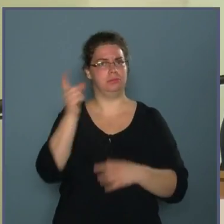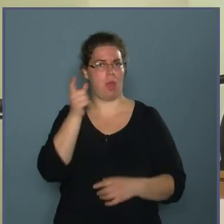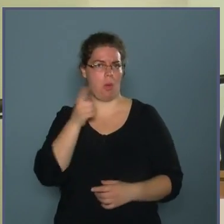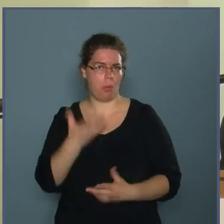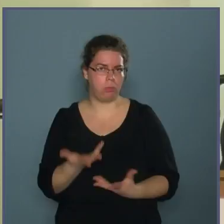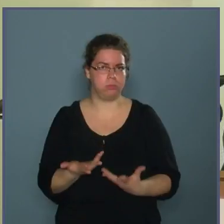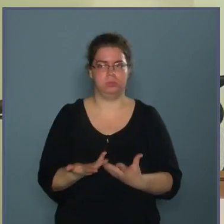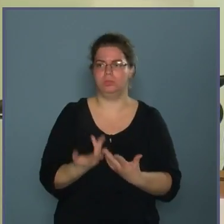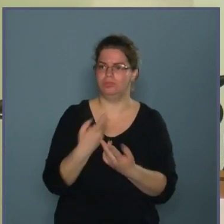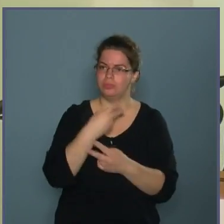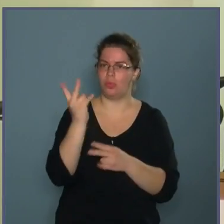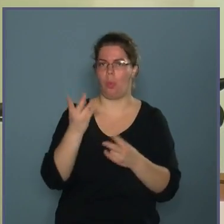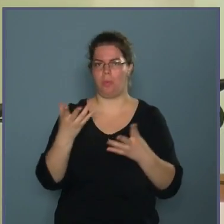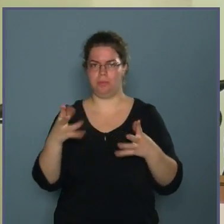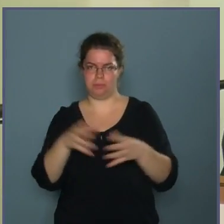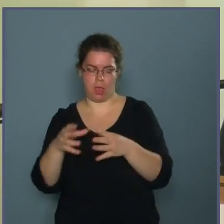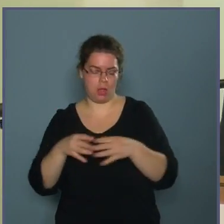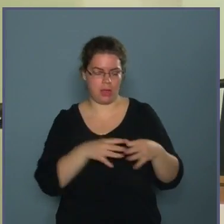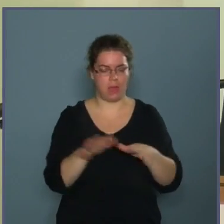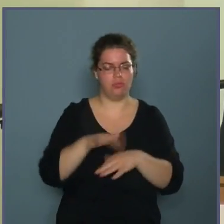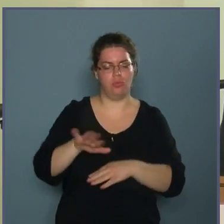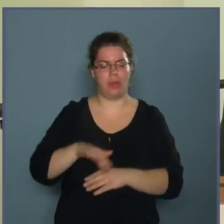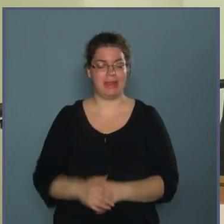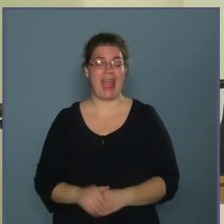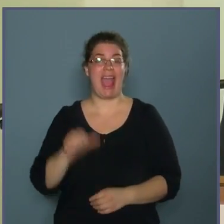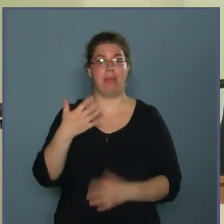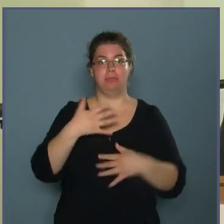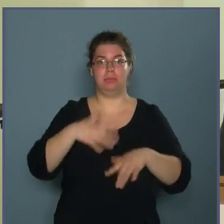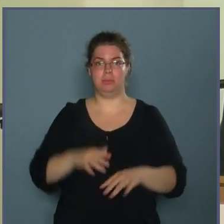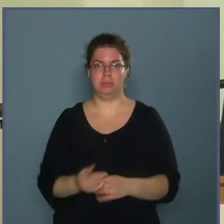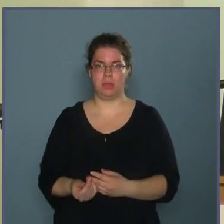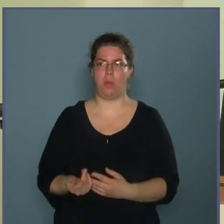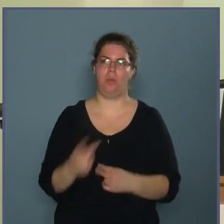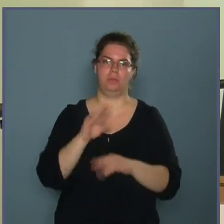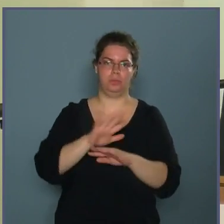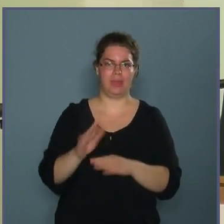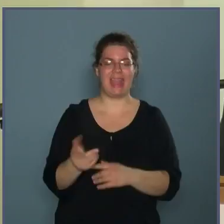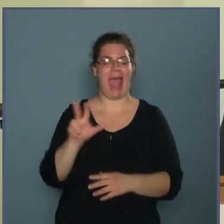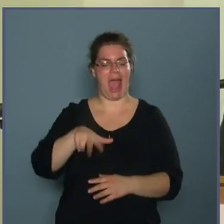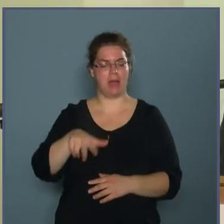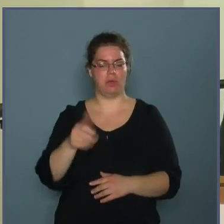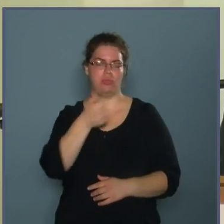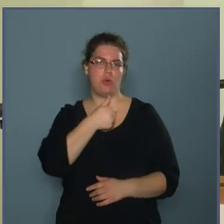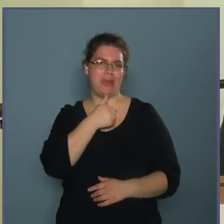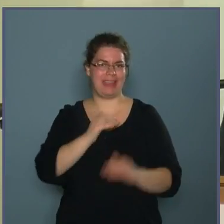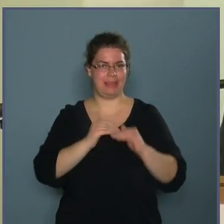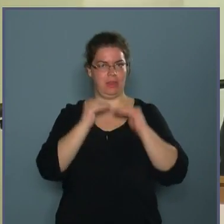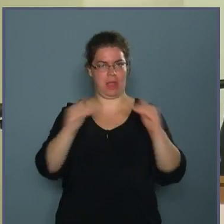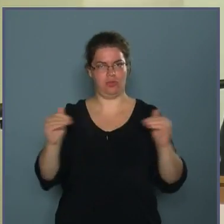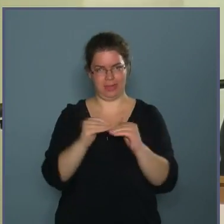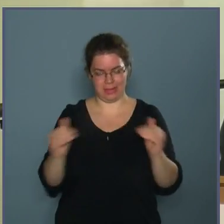szakterületen. Egyes szakmákban több mint 1 millió fő részére kell hármas progresszivitási szinten rendelkezésre